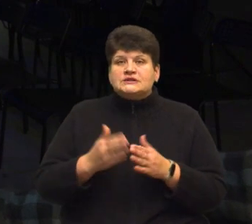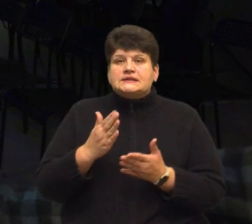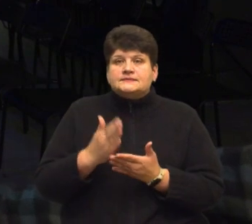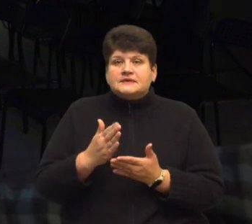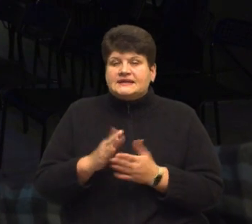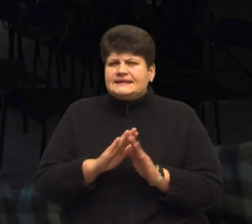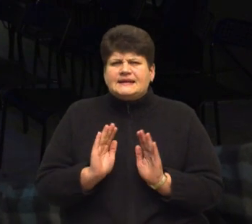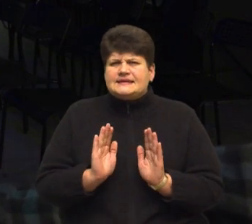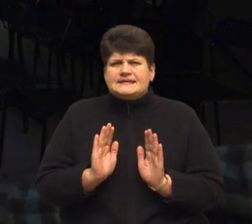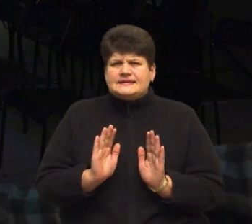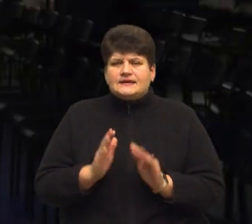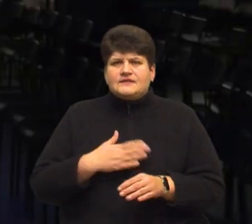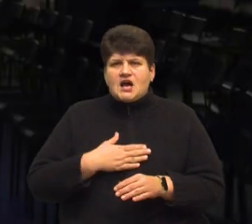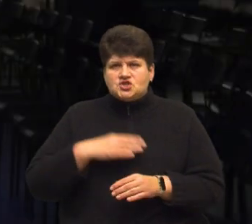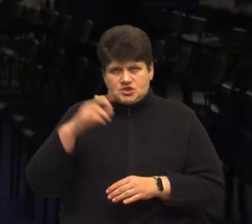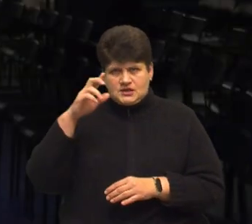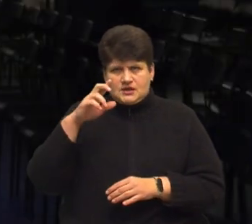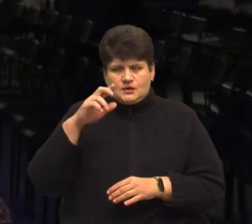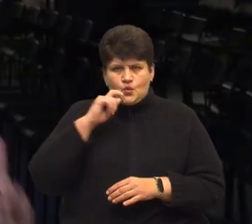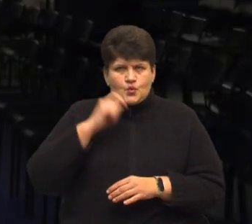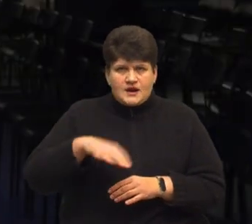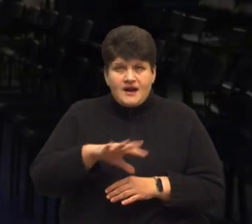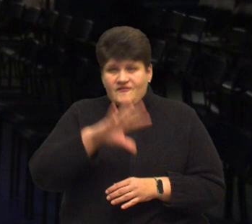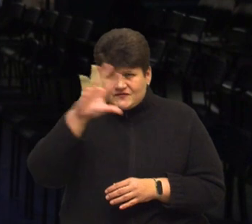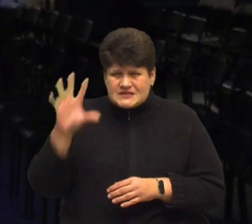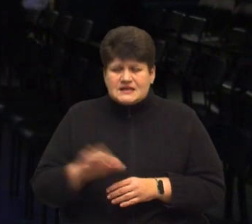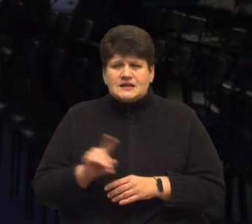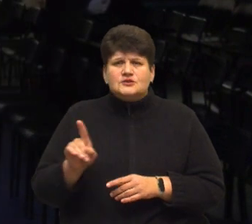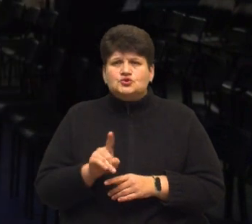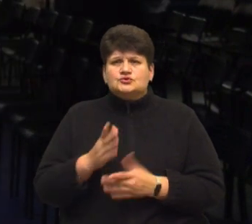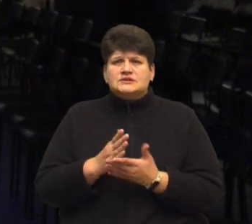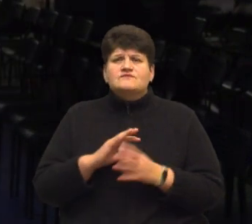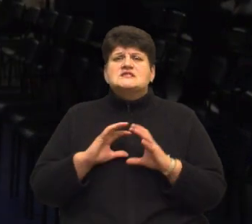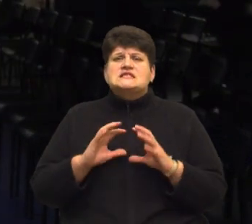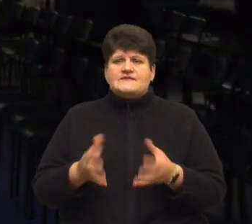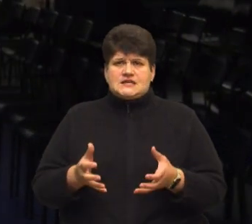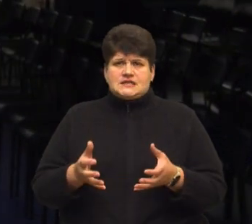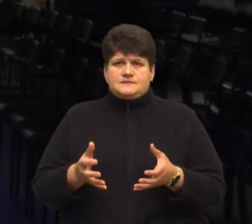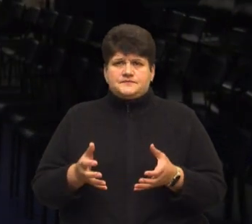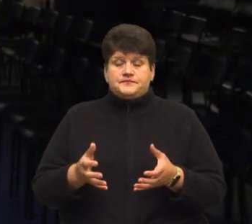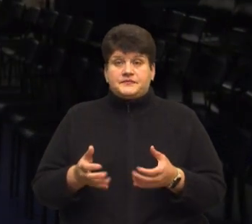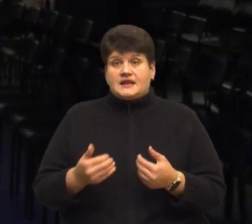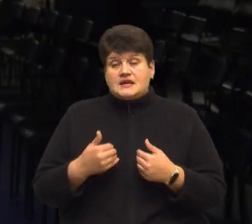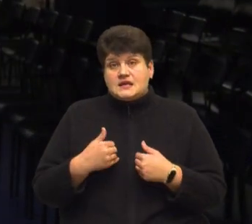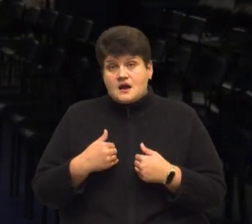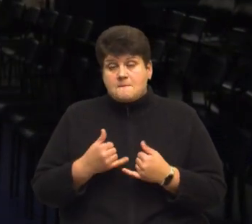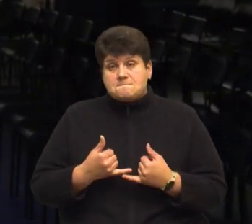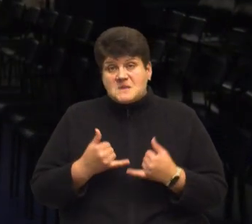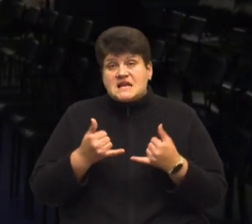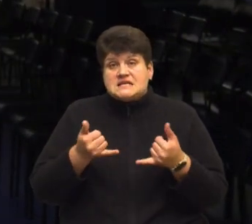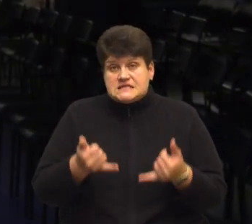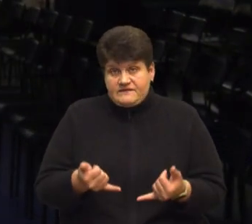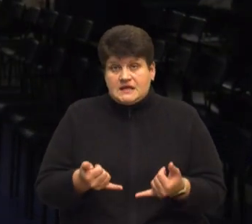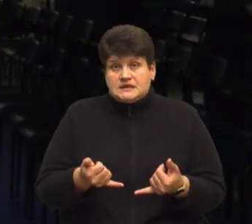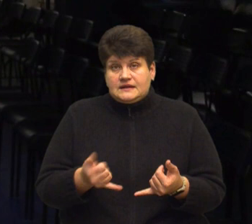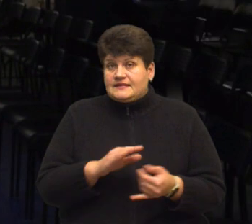тільки в нашій країні взагалі що відбувається в світі і я ну присвятив скажу